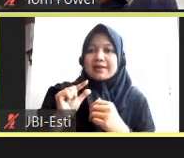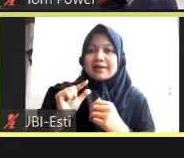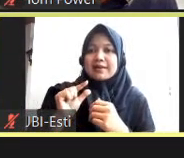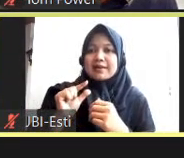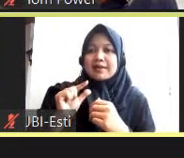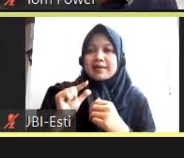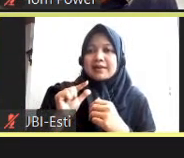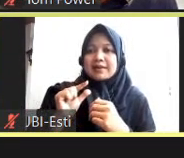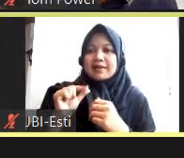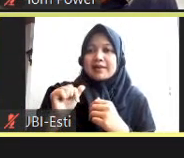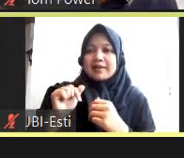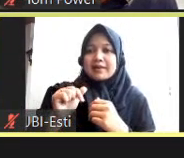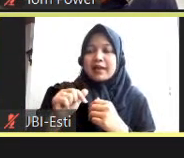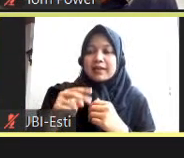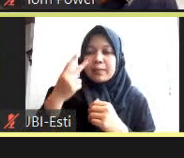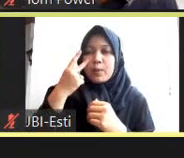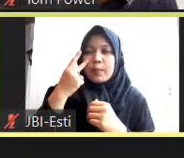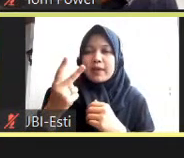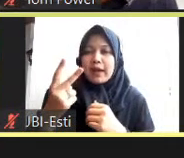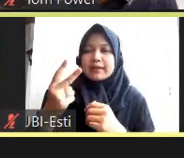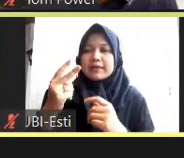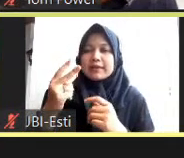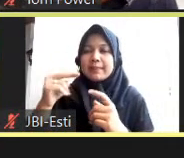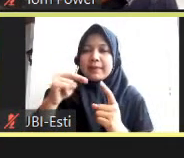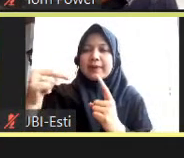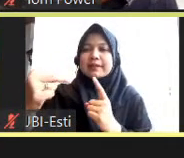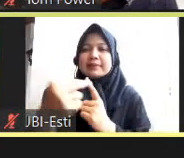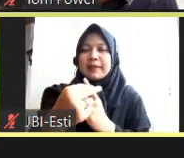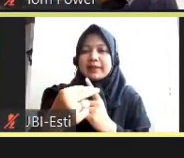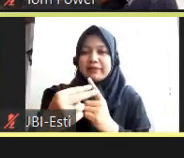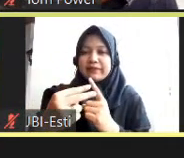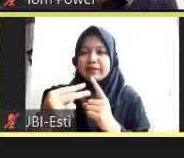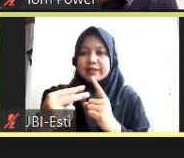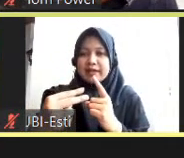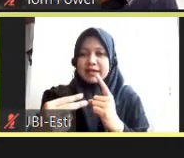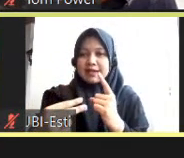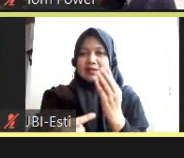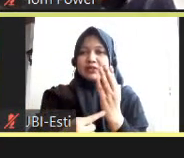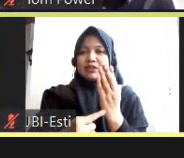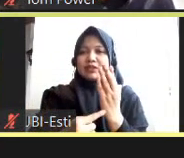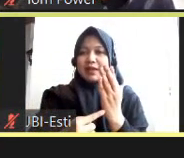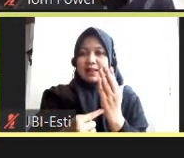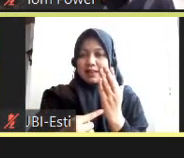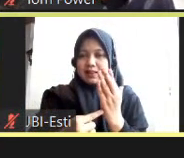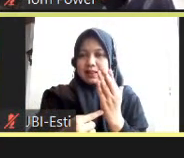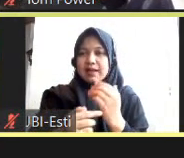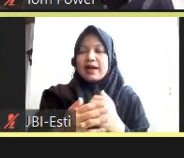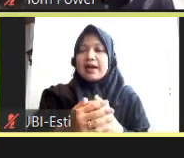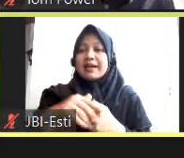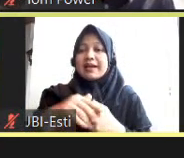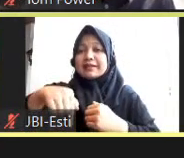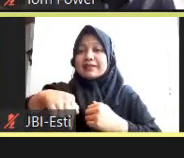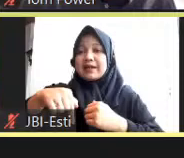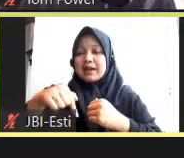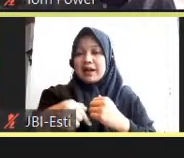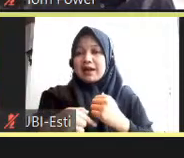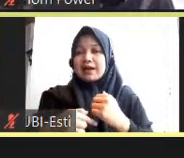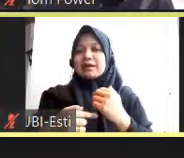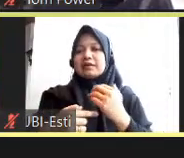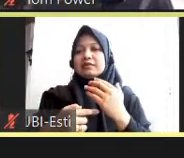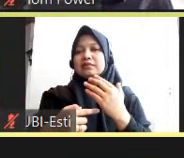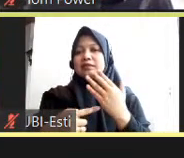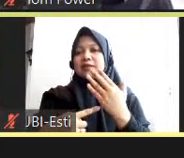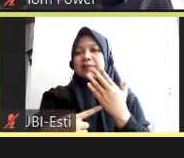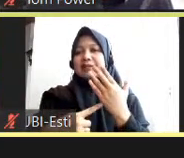Yang hampir saya yakini bahwa kita sekarang melihat ranah digital itu menjadi satu bagian yang